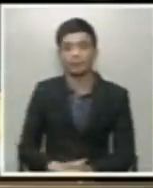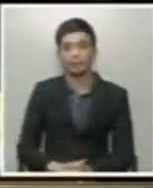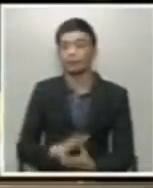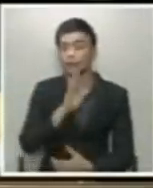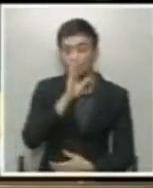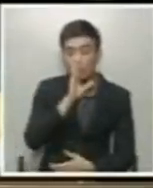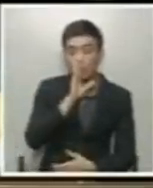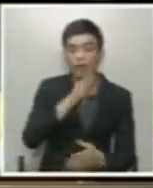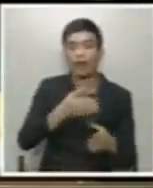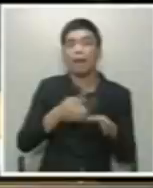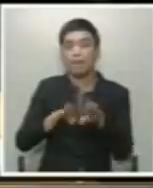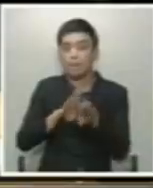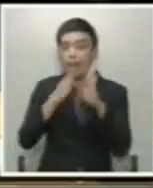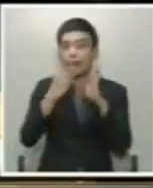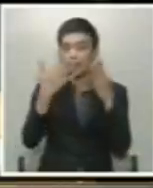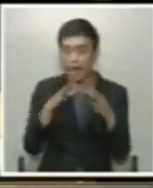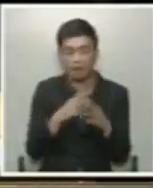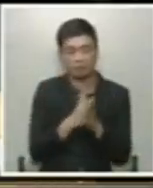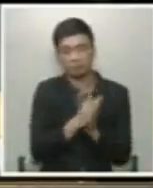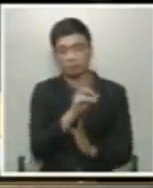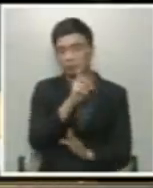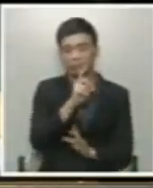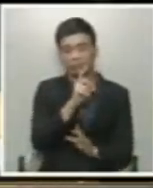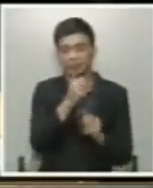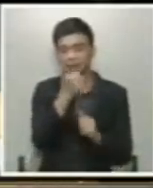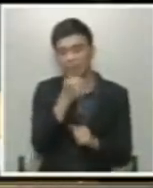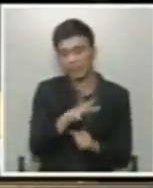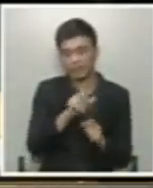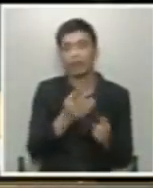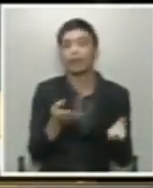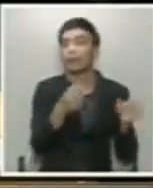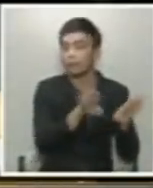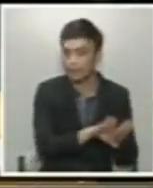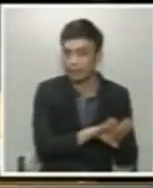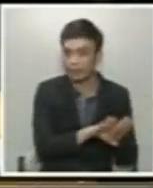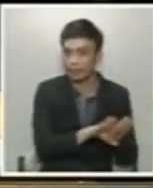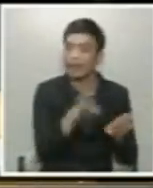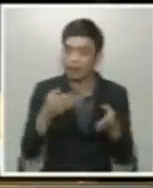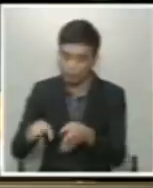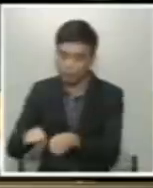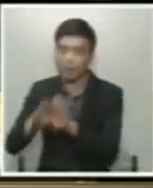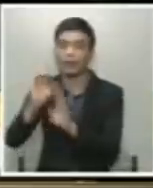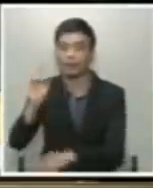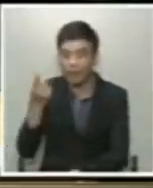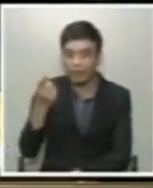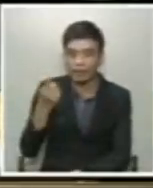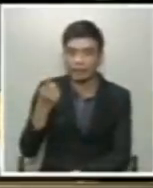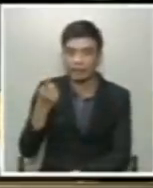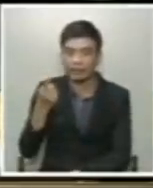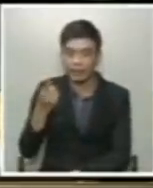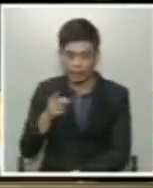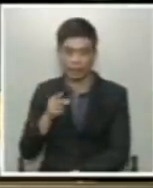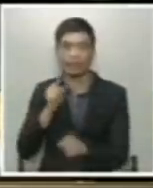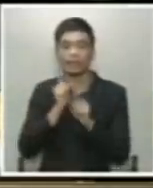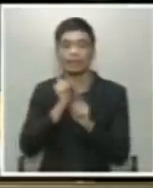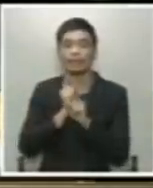ไปแล้วก็ไปเปิดโรงงานใหม่ชนิดที่ทันธุรกิจก้าวหน้าทันโลกทันของประเ